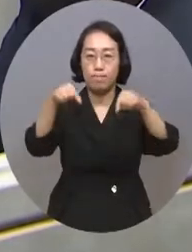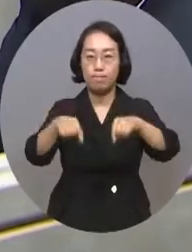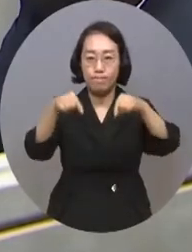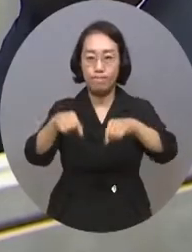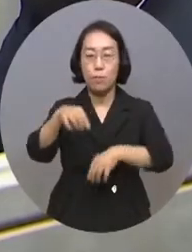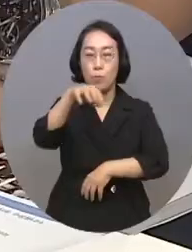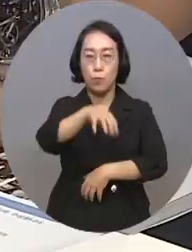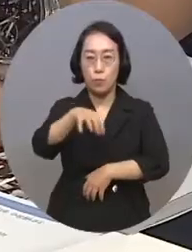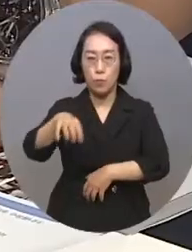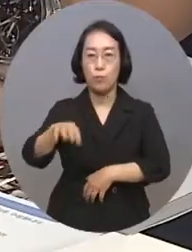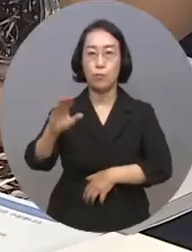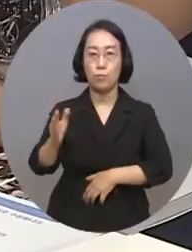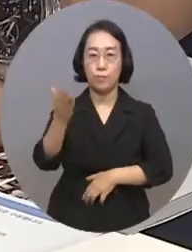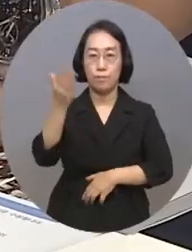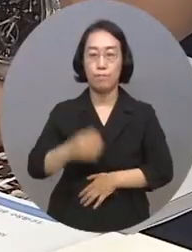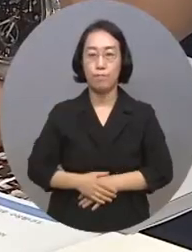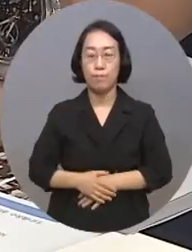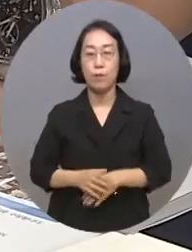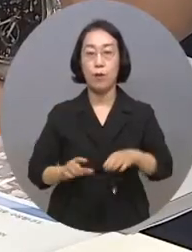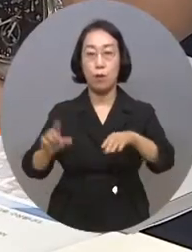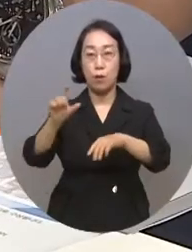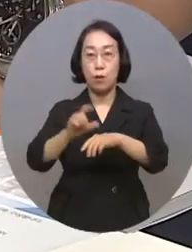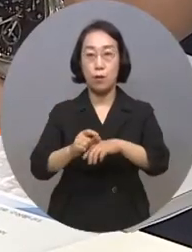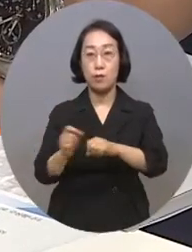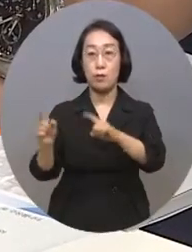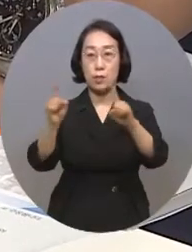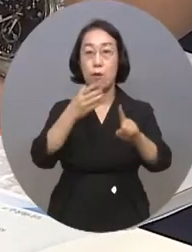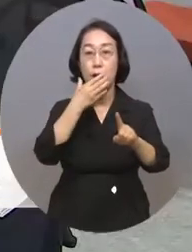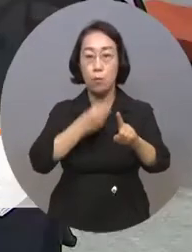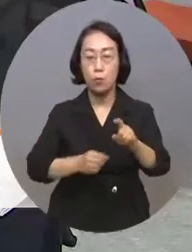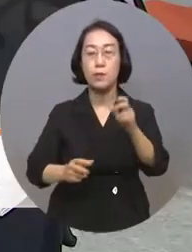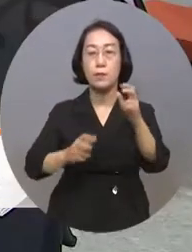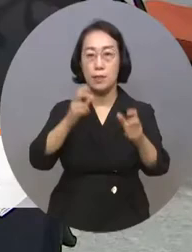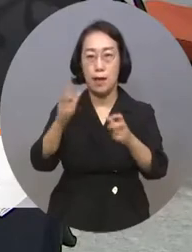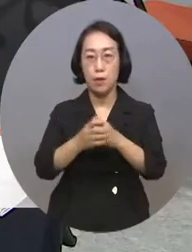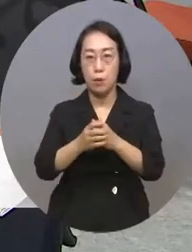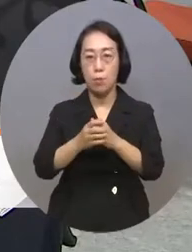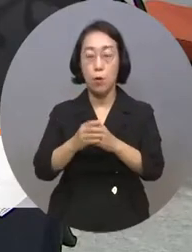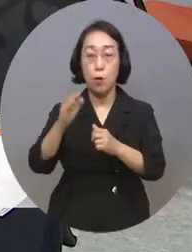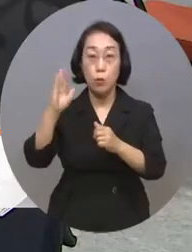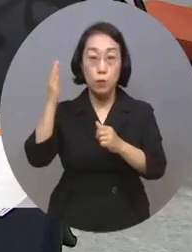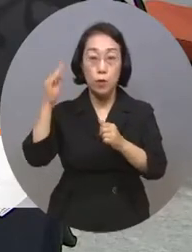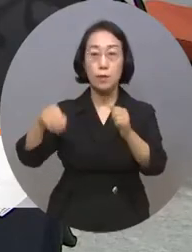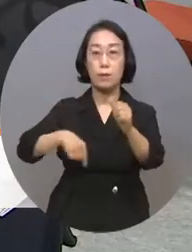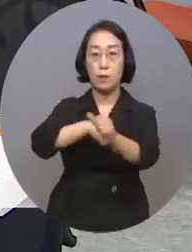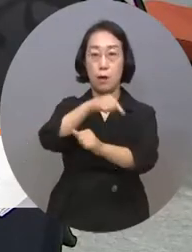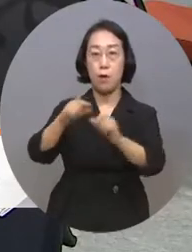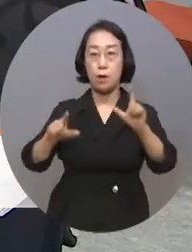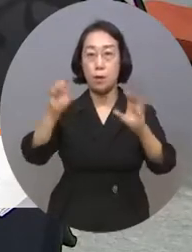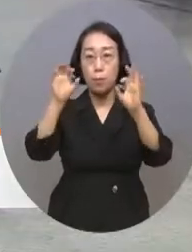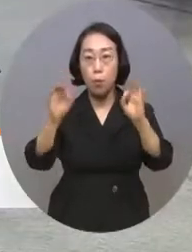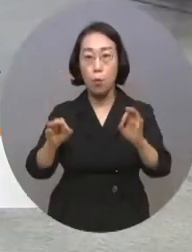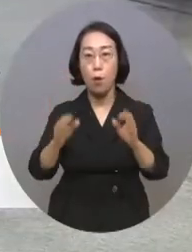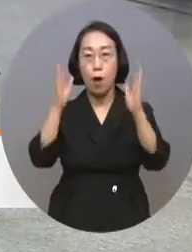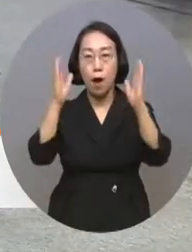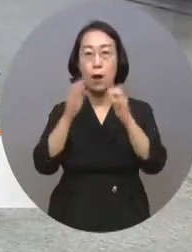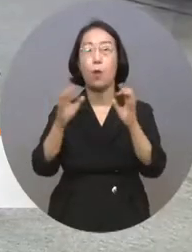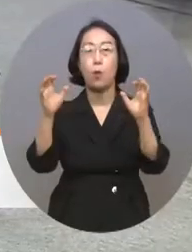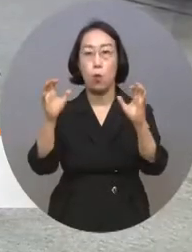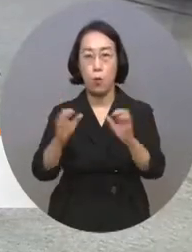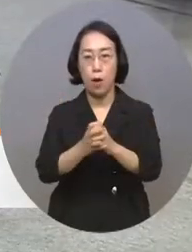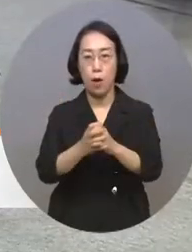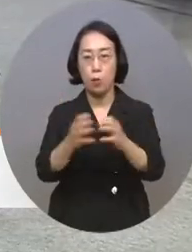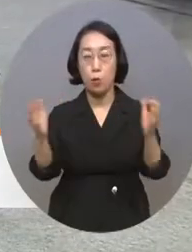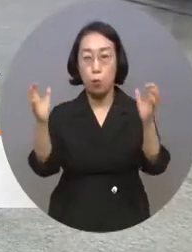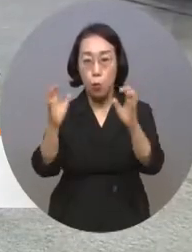됐습니다 이와 더불어 재활 및 복지 산업의 최신 동향을 살펴볼 수 있는 학회와 컨퍼런스 도 함께